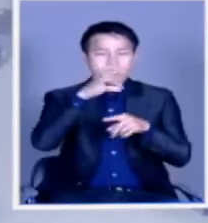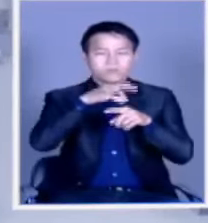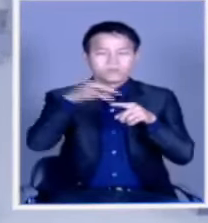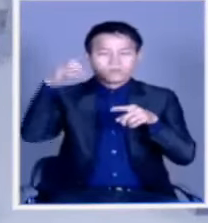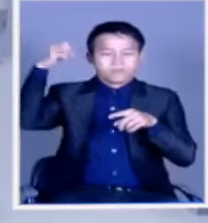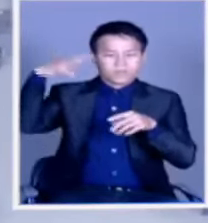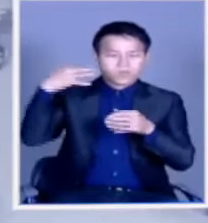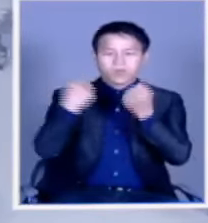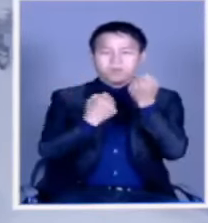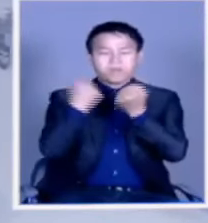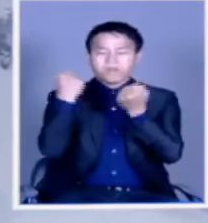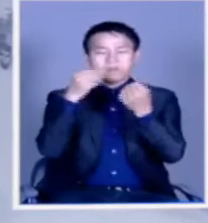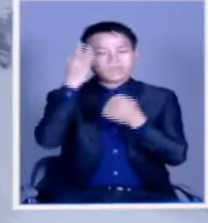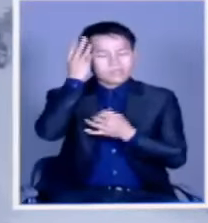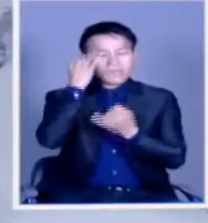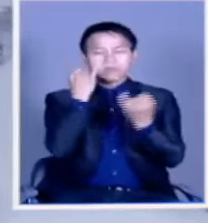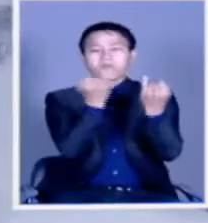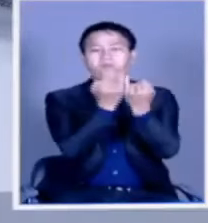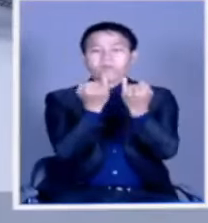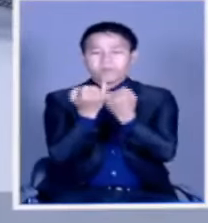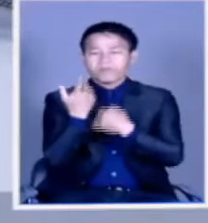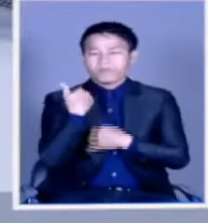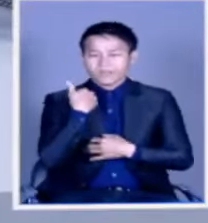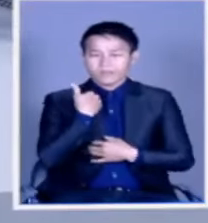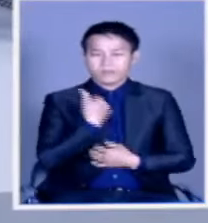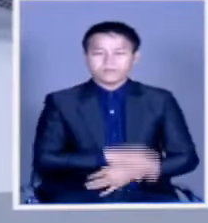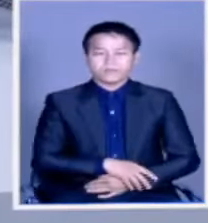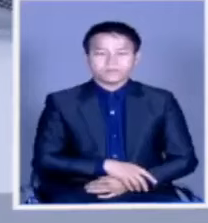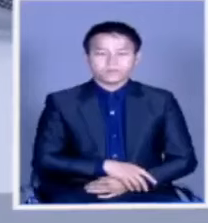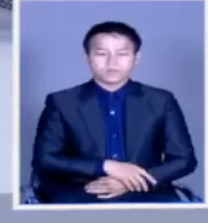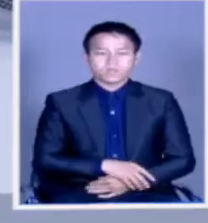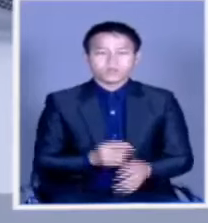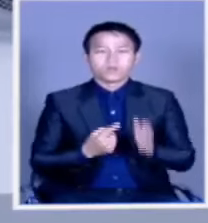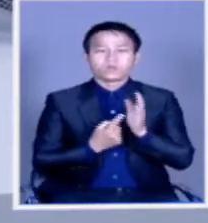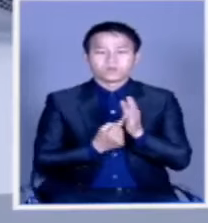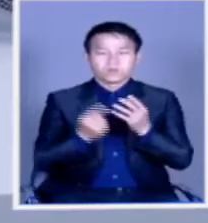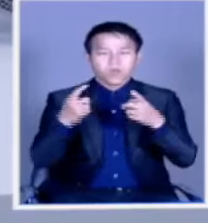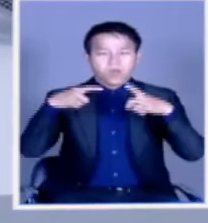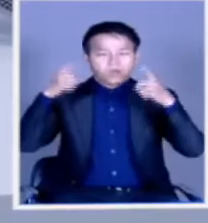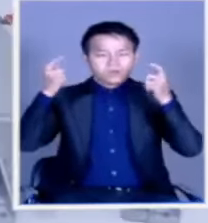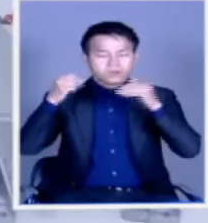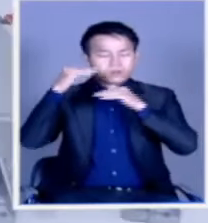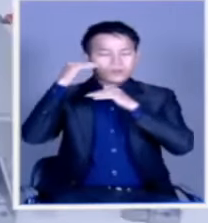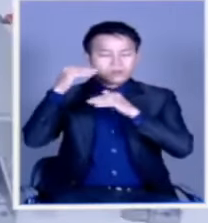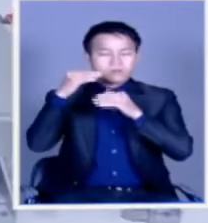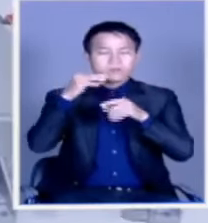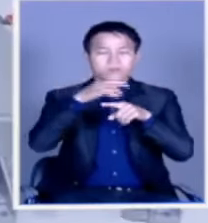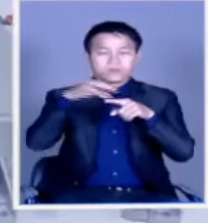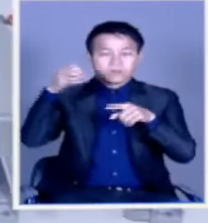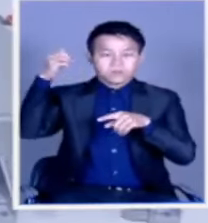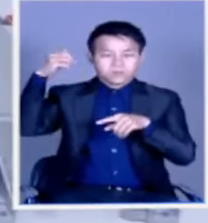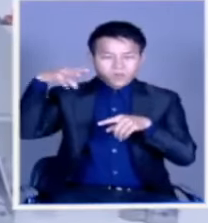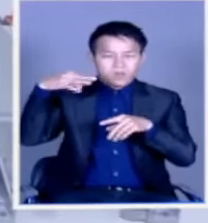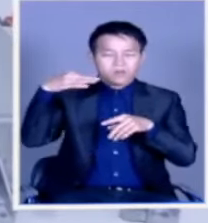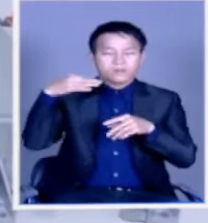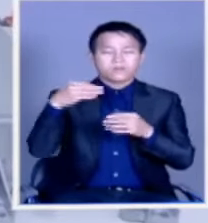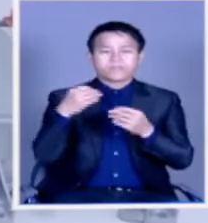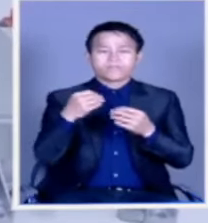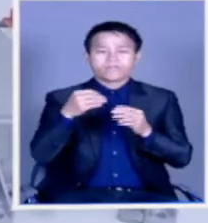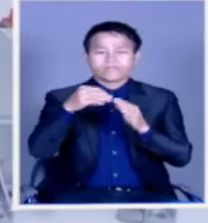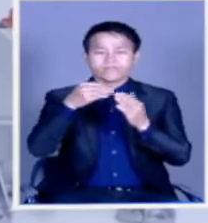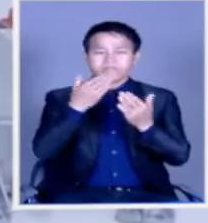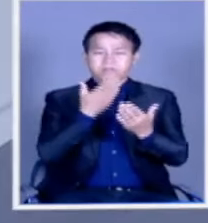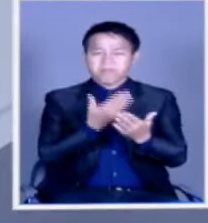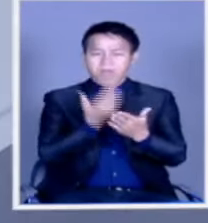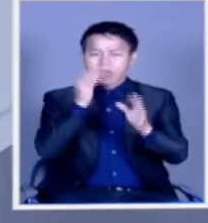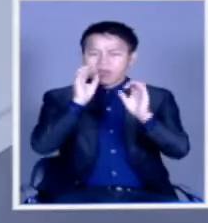มื่อรัฐบาลมีนโยบายในการหันไปนำใช้รถไฟฟ้าราคาไฟฟ้า คิดไล่เป็นหัวหน่วยยังมีราคาถูกถ้